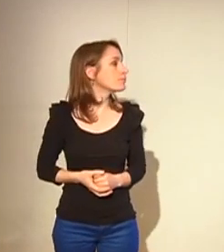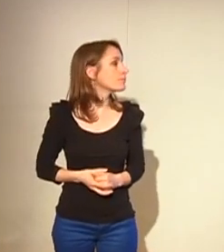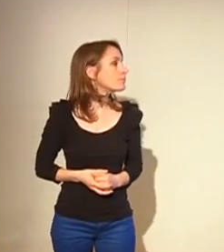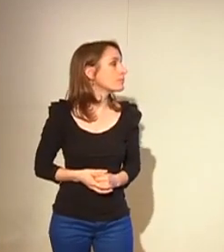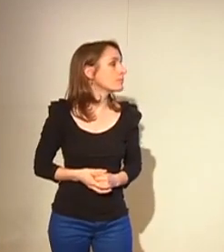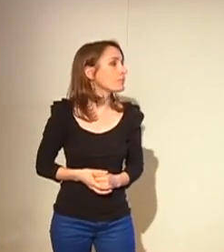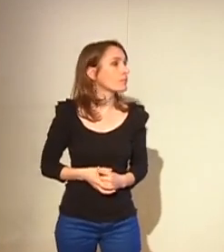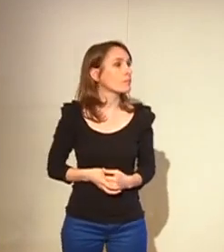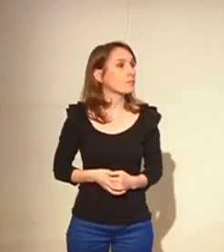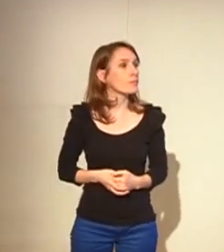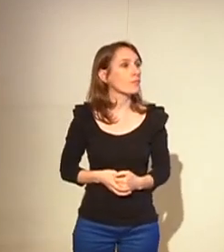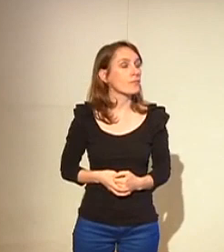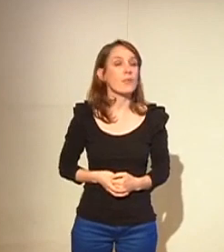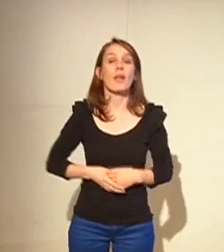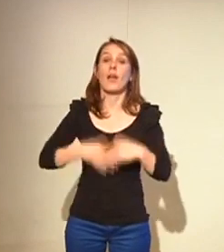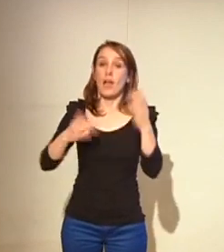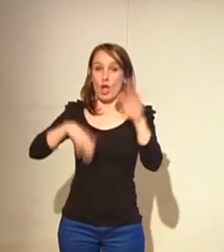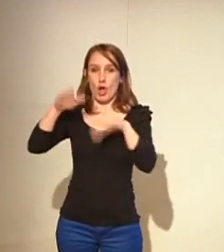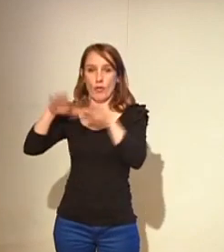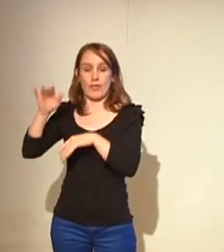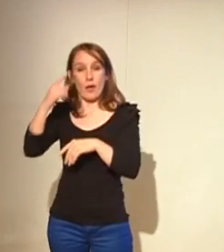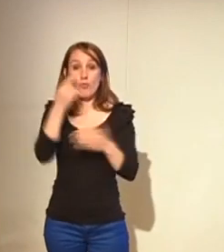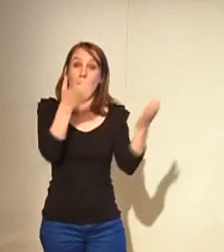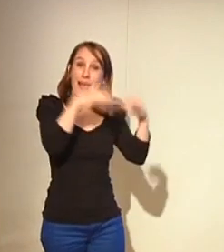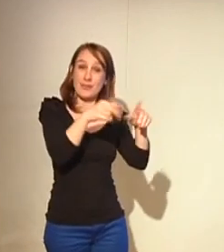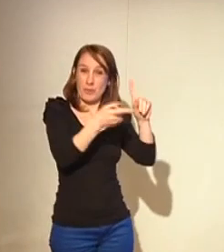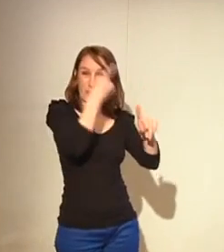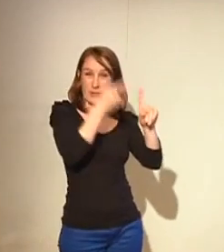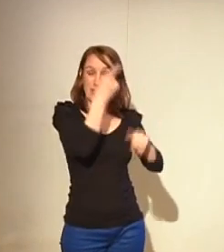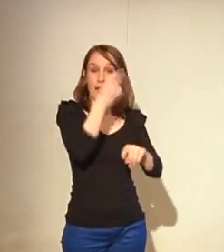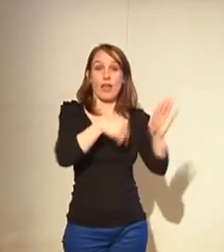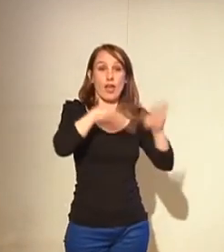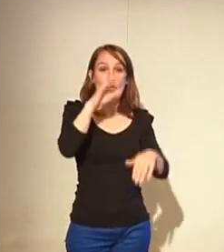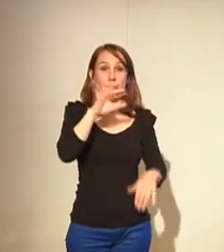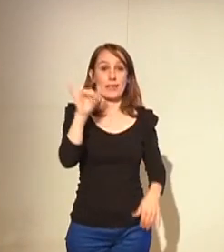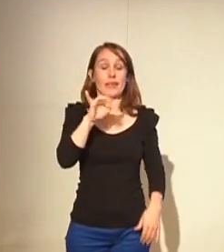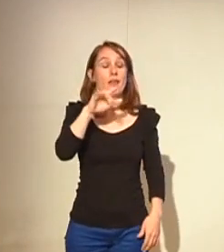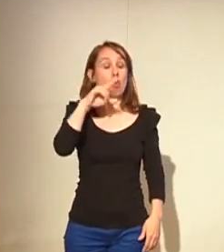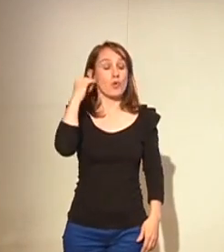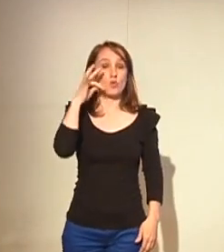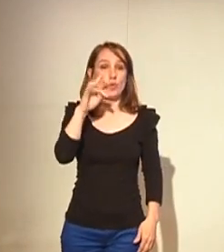puis donc nous avons les candidatures pour l'assemblée spécial de monsieur